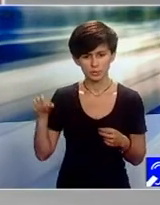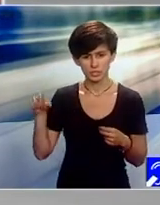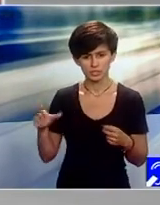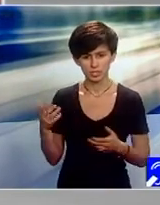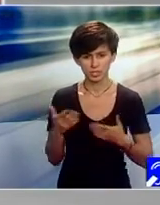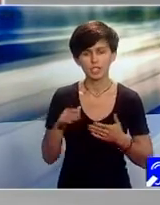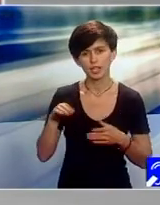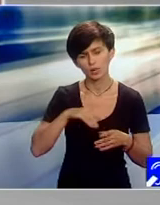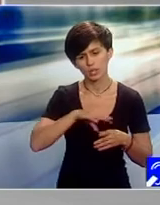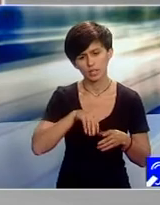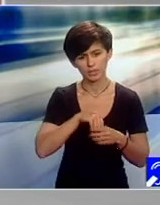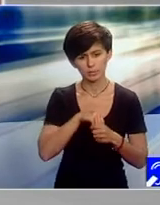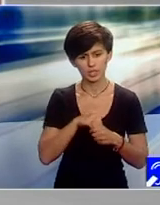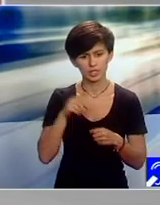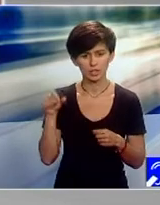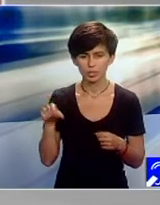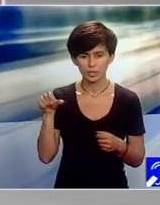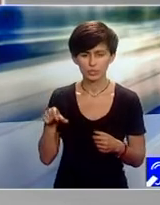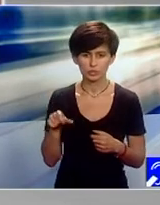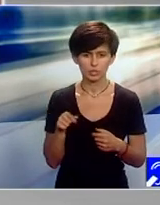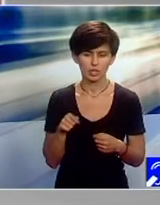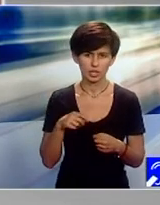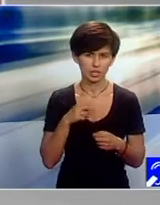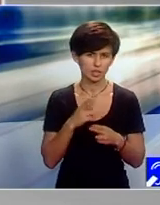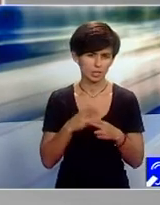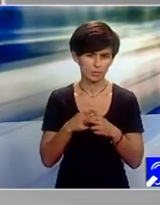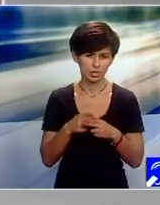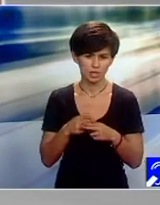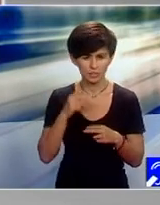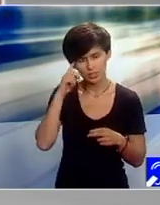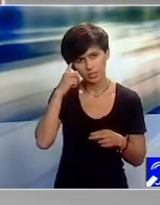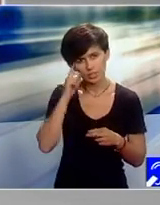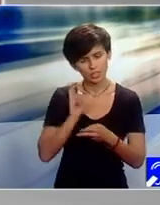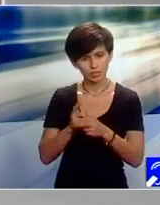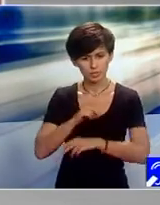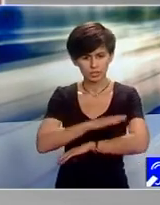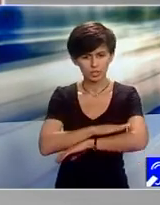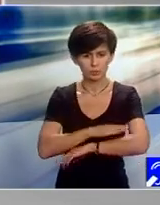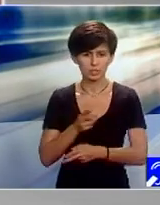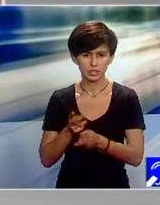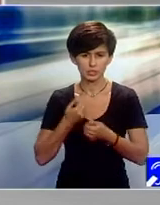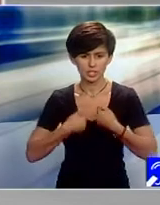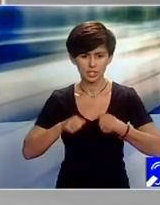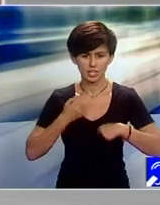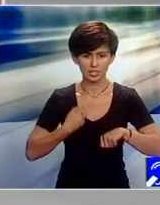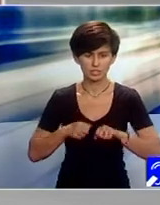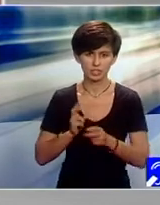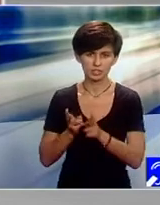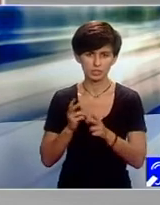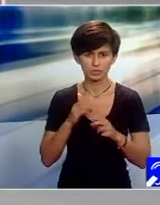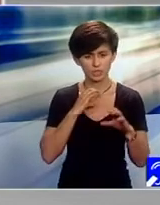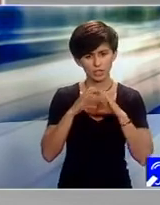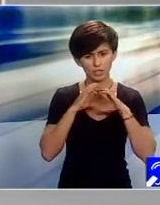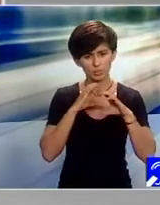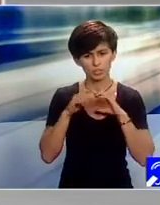care au în familie o persoană care suferă de o astfel de boală, să știe cum să se comporte, să știe cum să reacționeze, să știe cum să comunice cu astfel